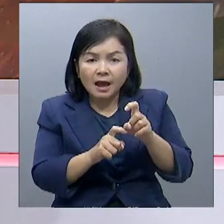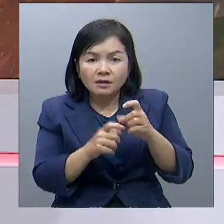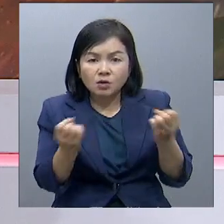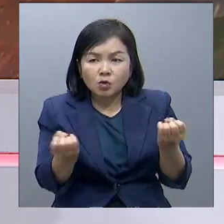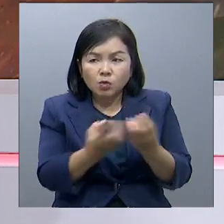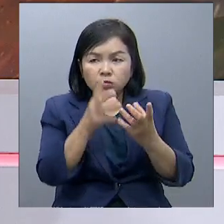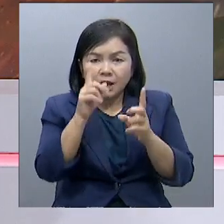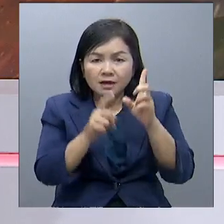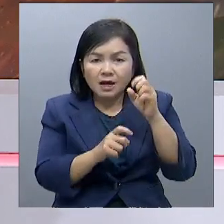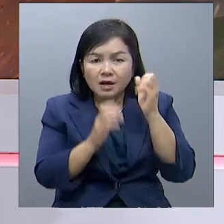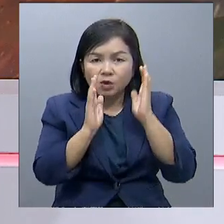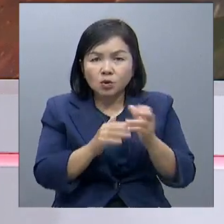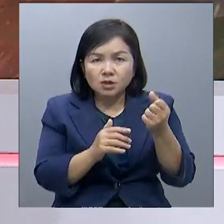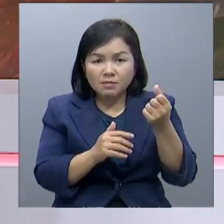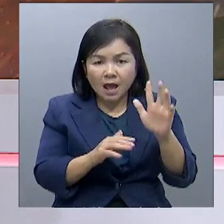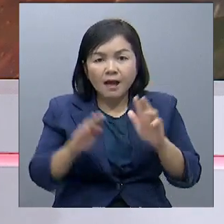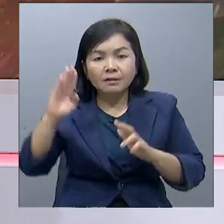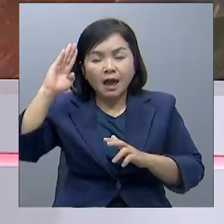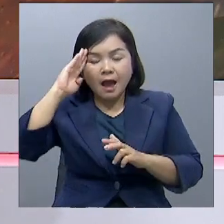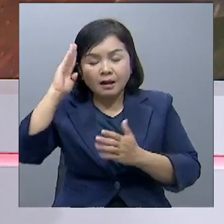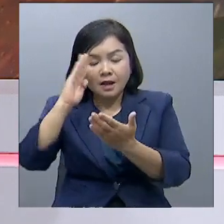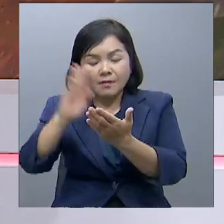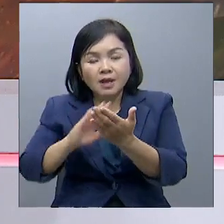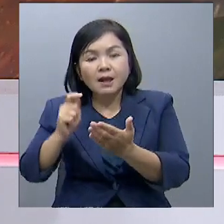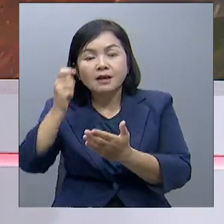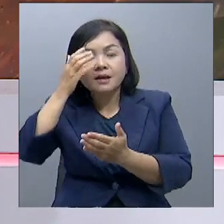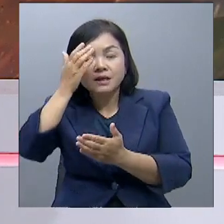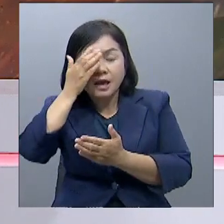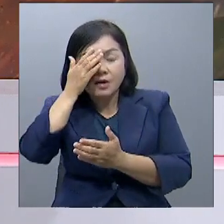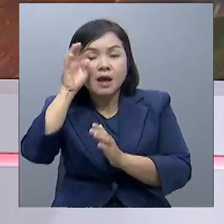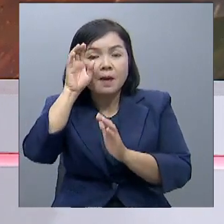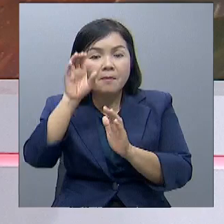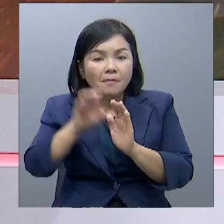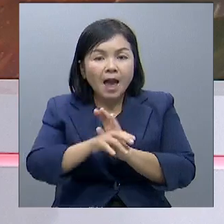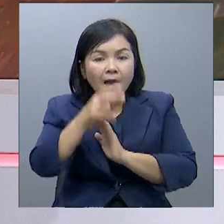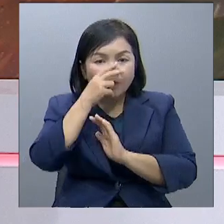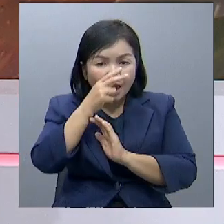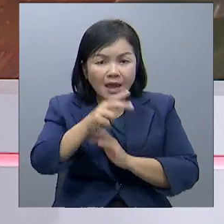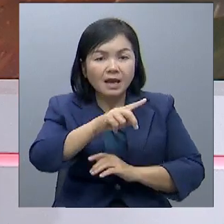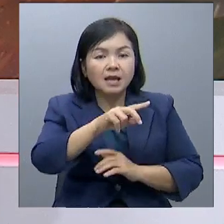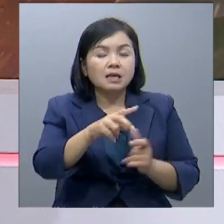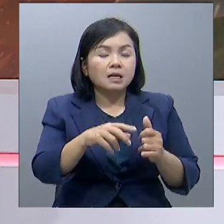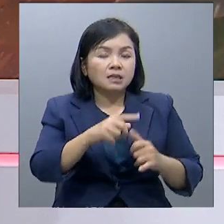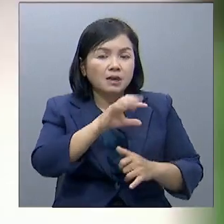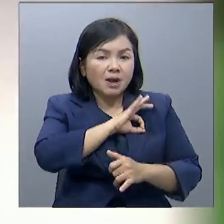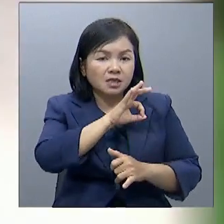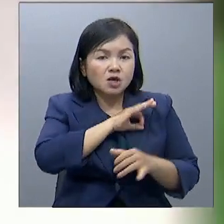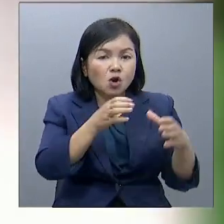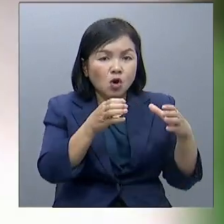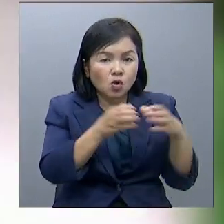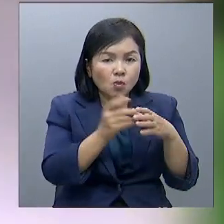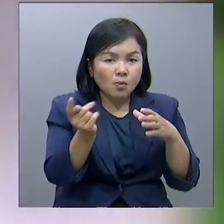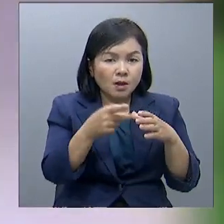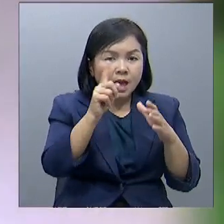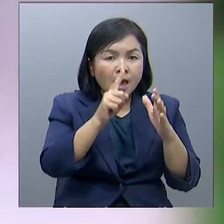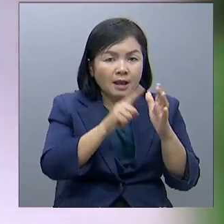13คนและกองทัพอิสราเอลได้เผยภาพปฏิบัติการสังหารสมาชิกของกลุ่มฮาสด้วย